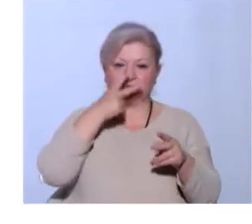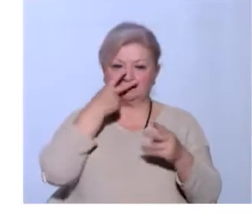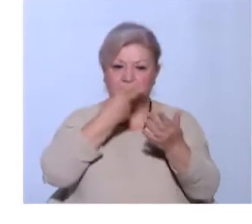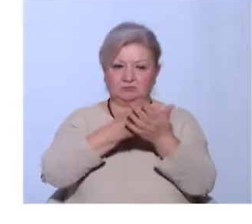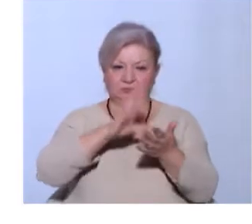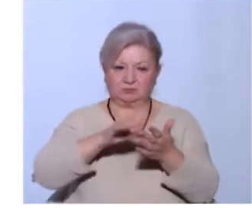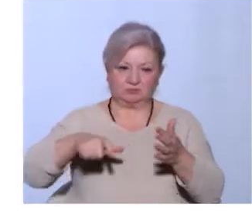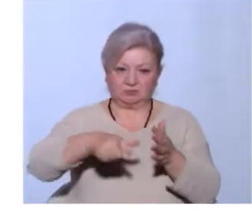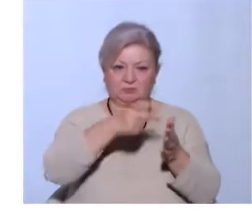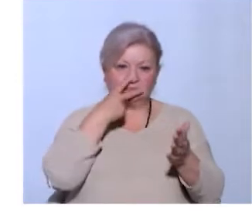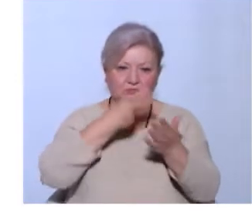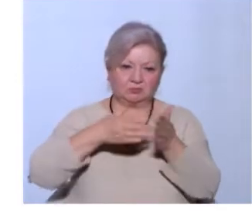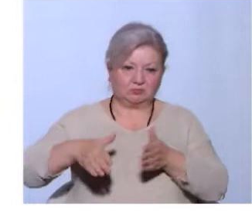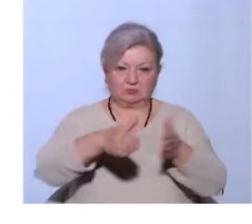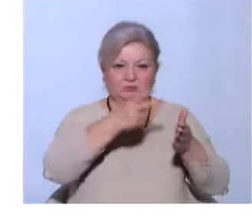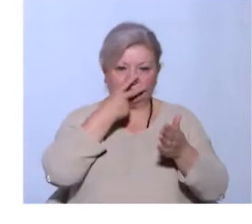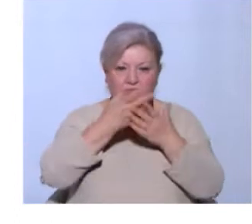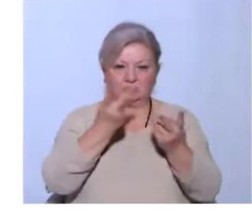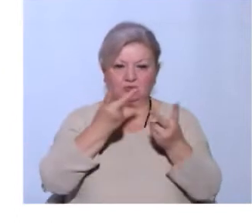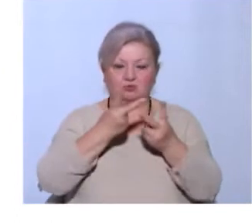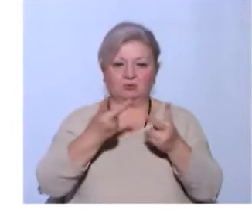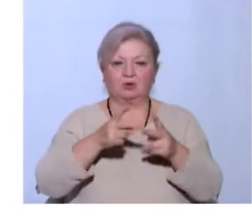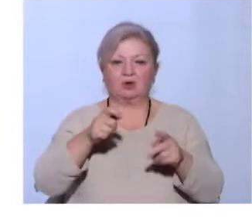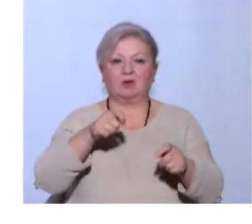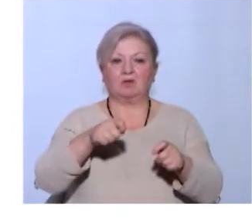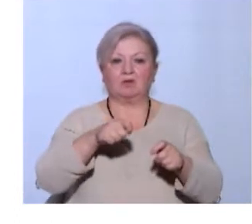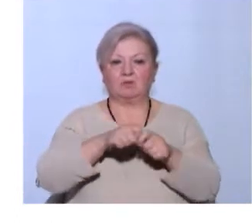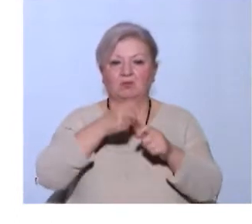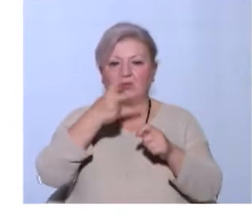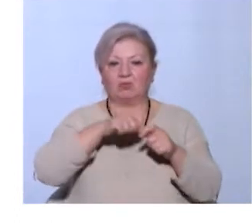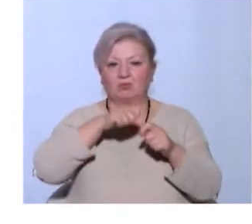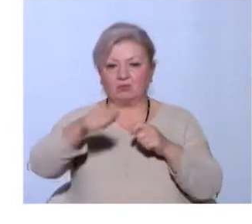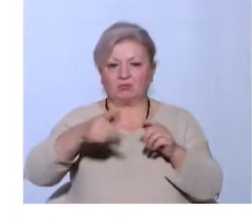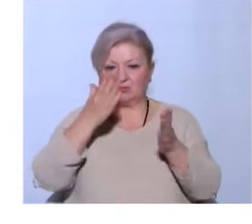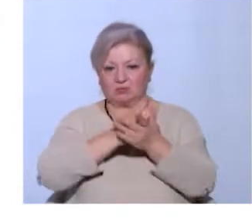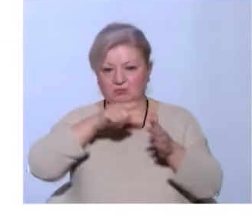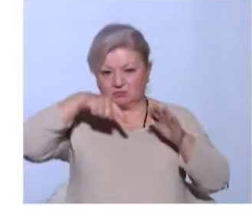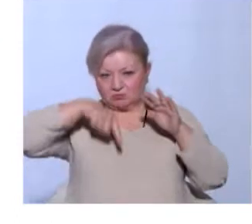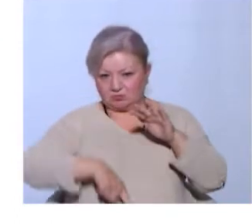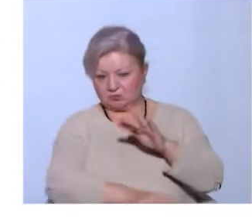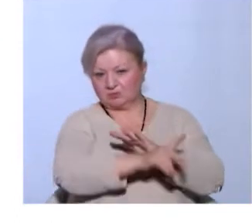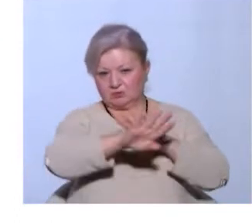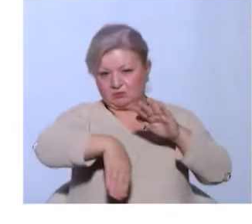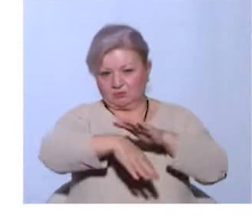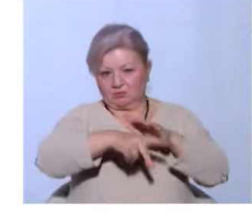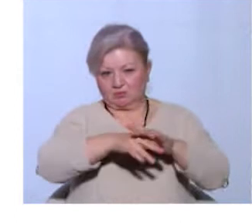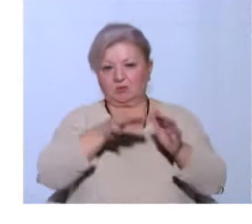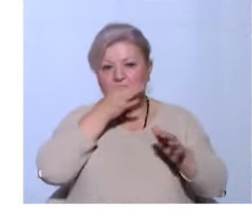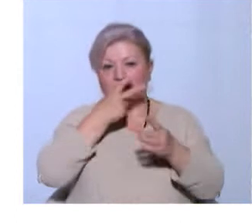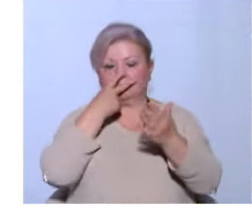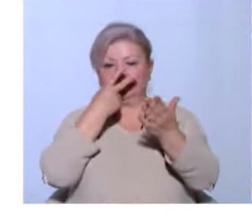მისი გამოსავალი, რაღაც 2 კილომეტრი მიწისქვეშა სიცარიელებში, სიღრუეებში, აი ამ კარსტულ ფორმებში მოედინება და შემდეგ ხდება